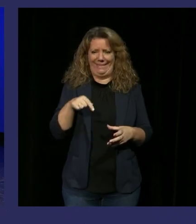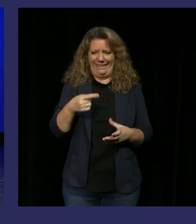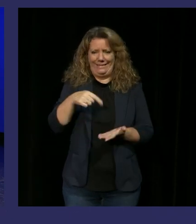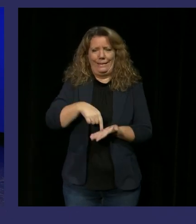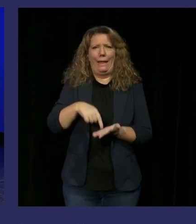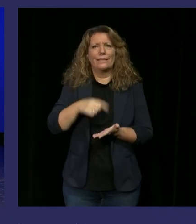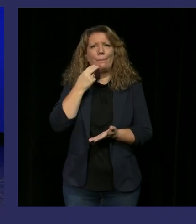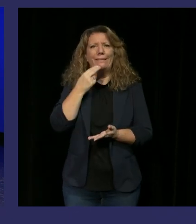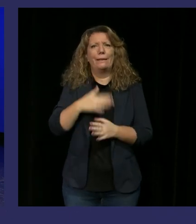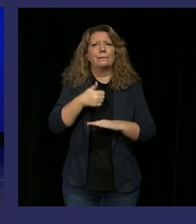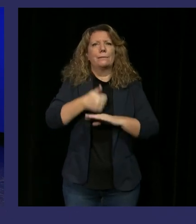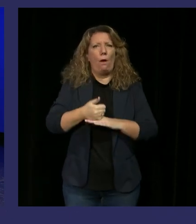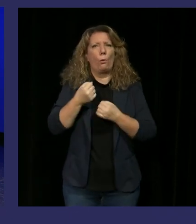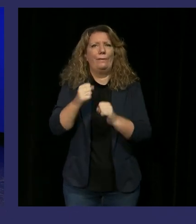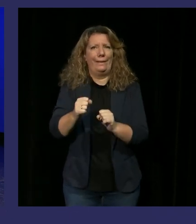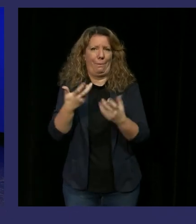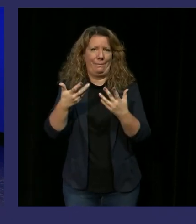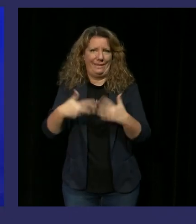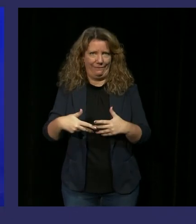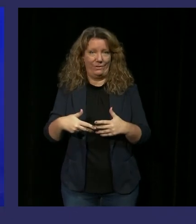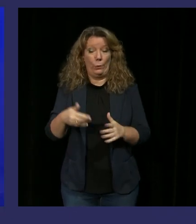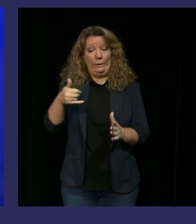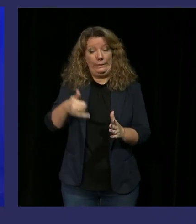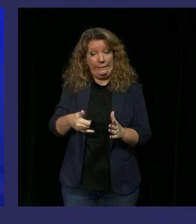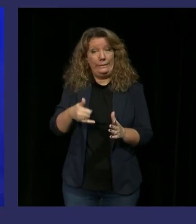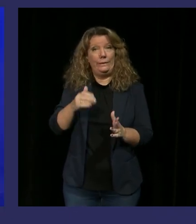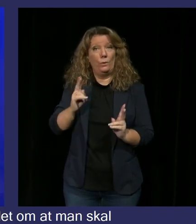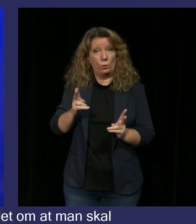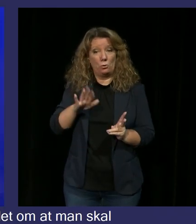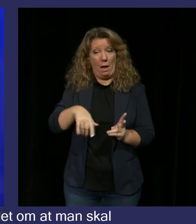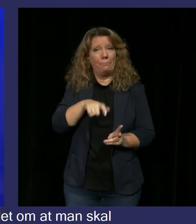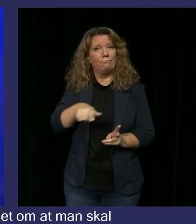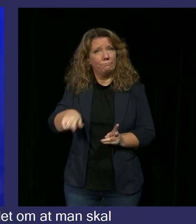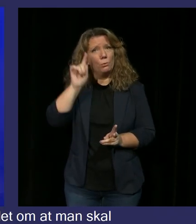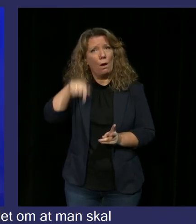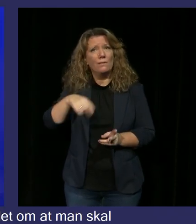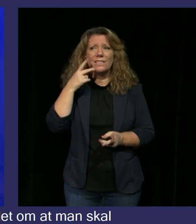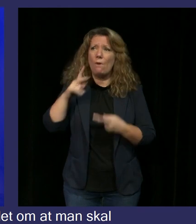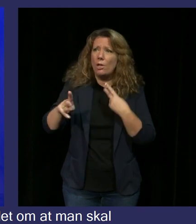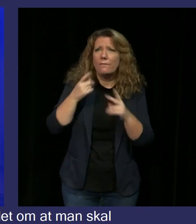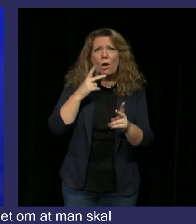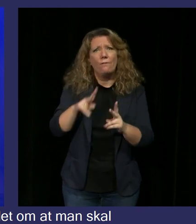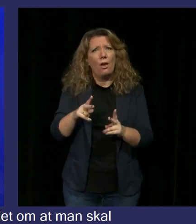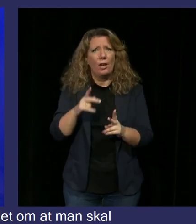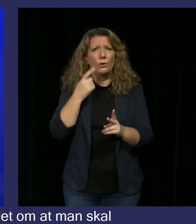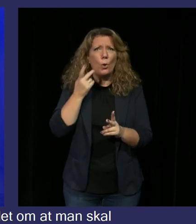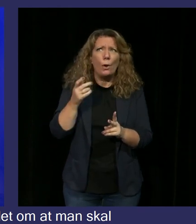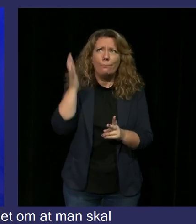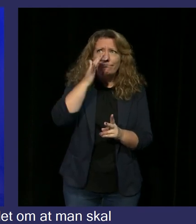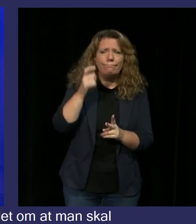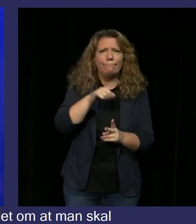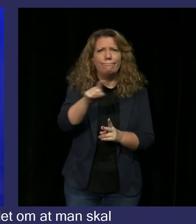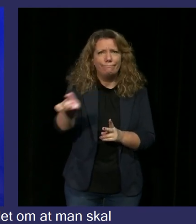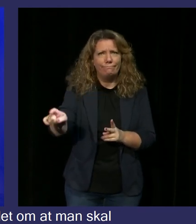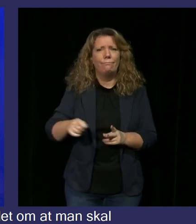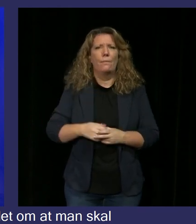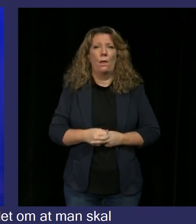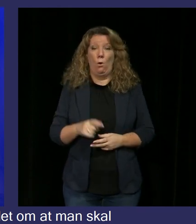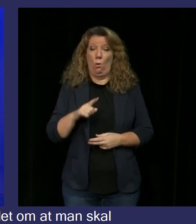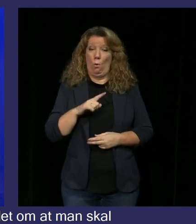og så sitter det folk der som også kan svare på spørsmål. Og det som viktig for oss der, det jo målet om